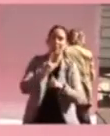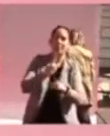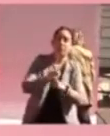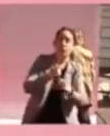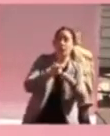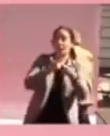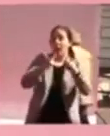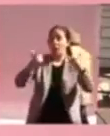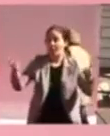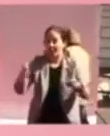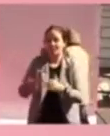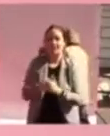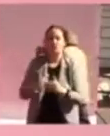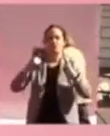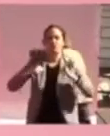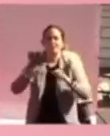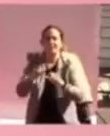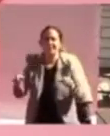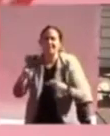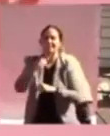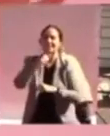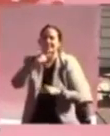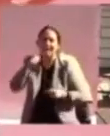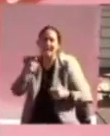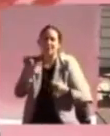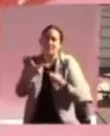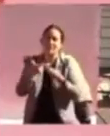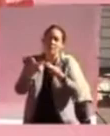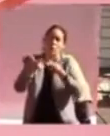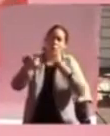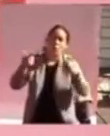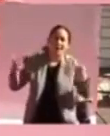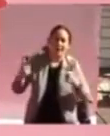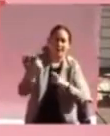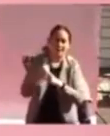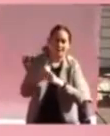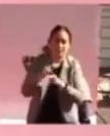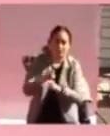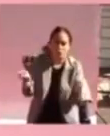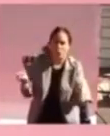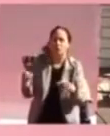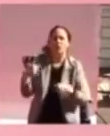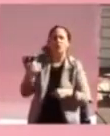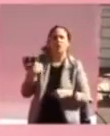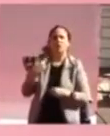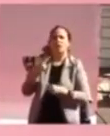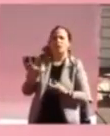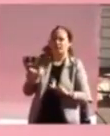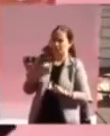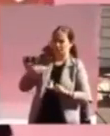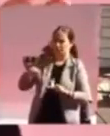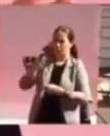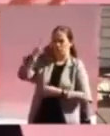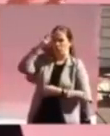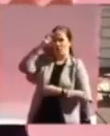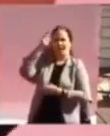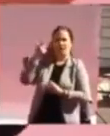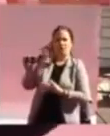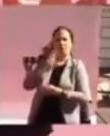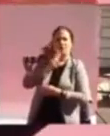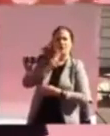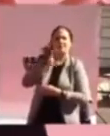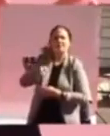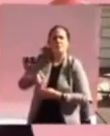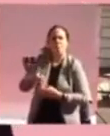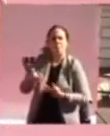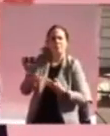dei cittadini è sempre crescente è l'arma che tu hai per dare risposta a questi bisogni cioè le donne